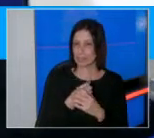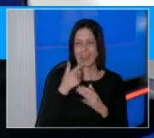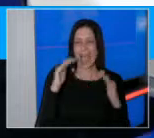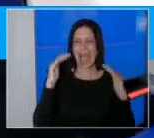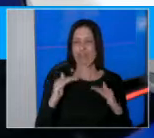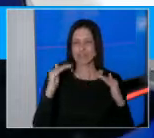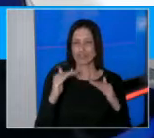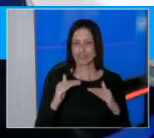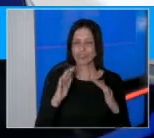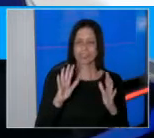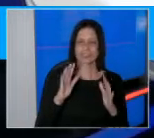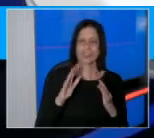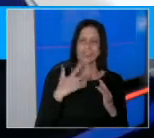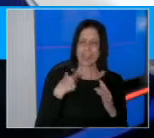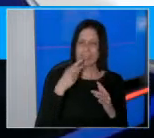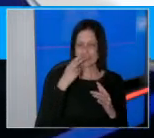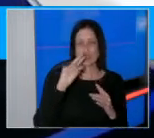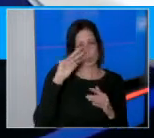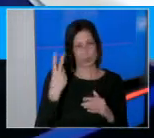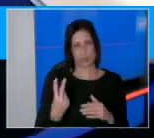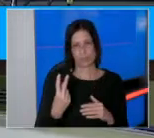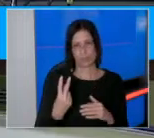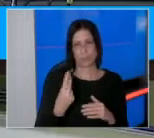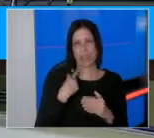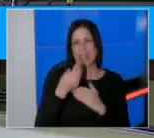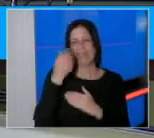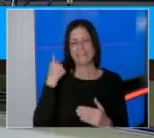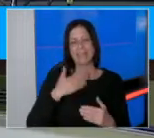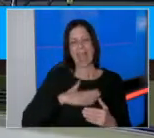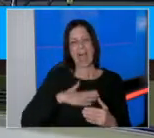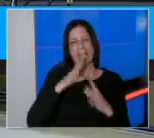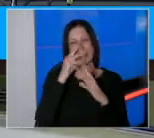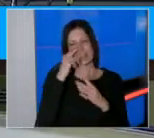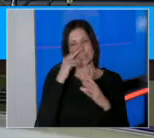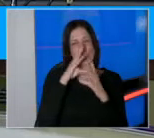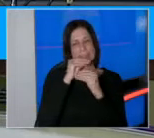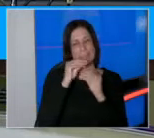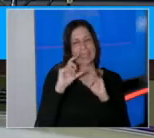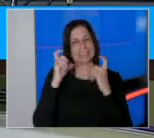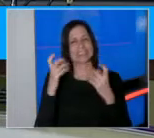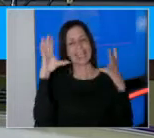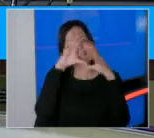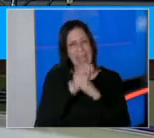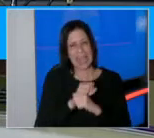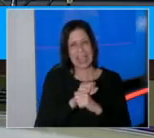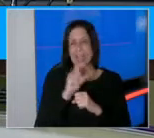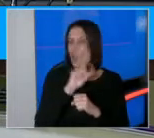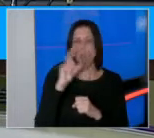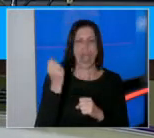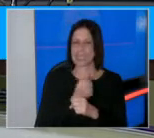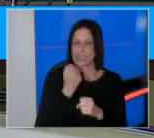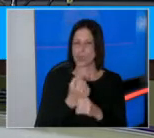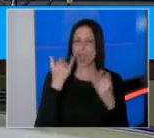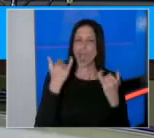חלש מאוד. אוקיי, אז בוא אני אנסה שוב פעם. לפני החג ניסו לדבר איתנו על סגר לילי, לא עשו זאת,